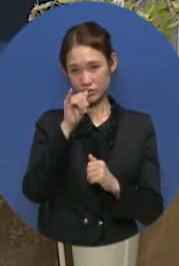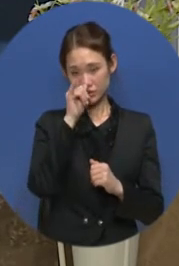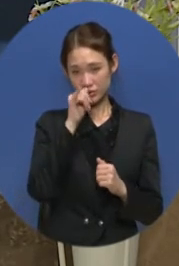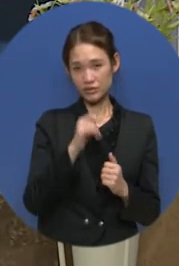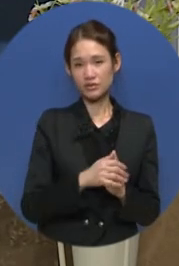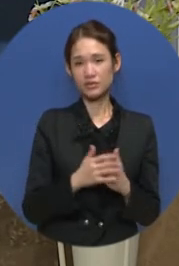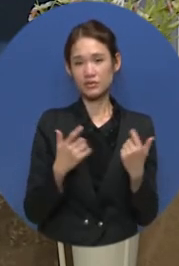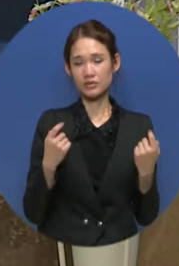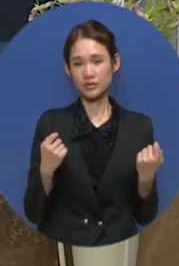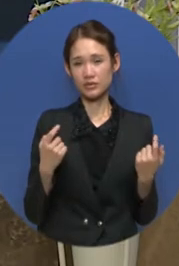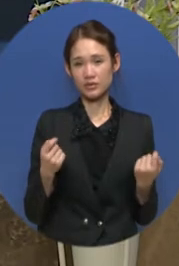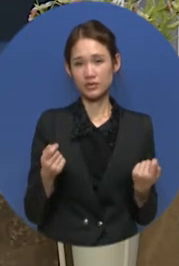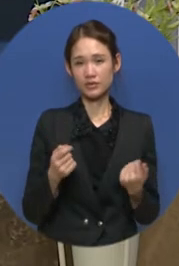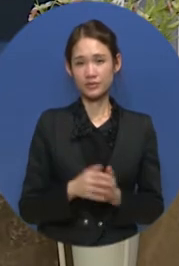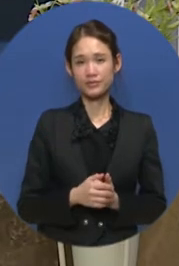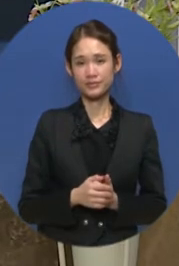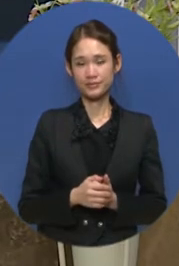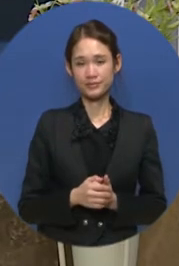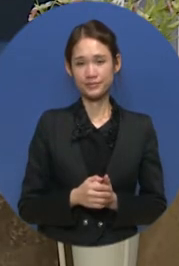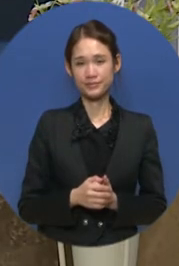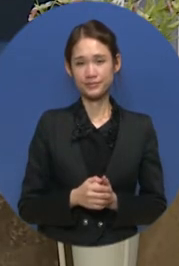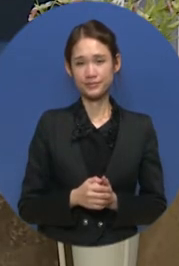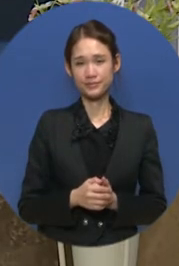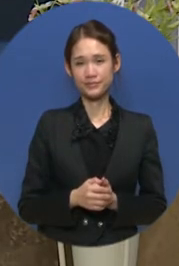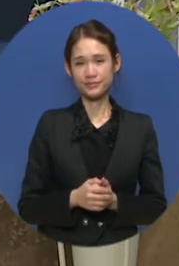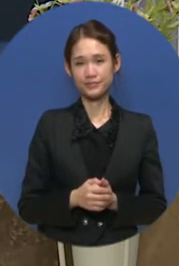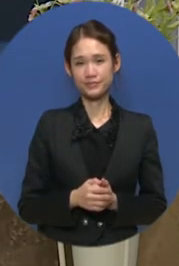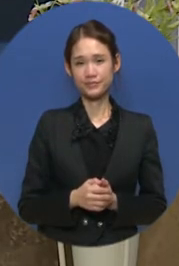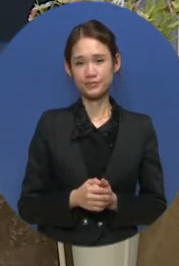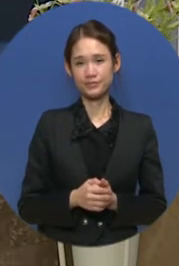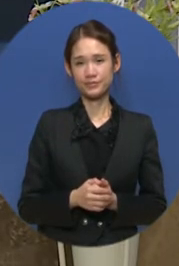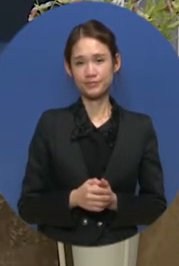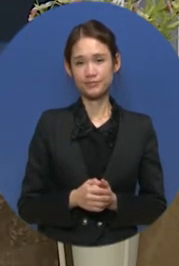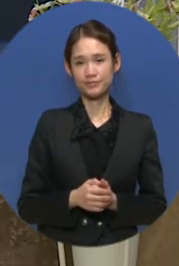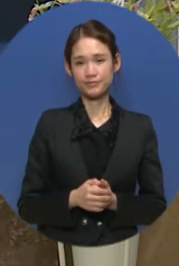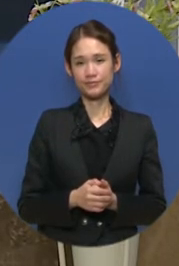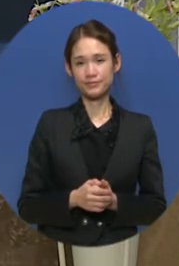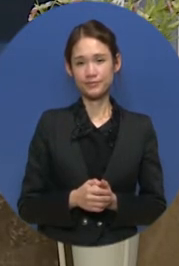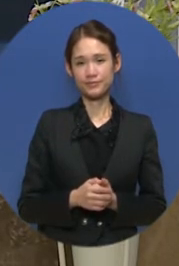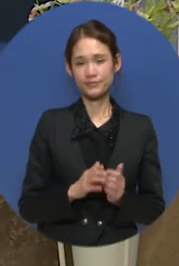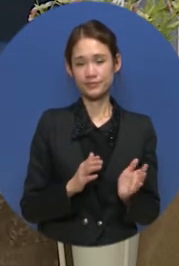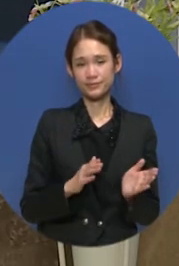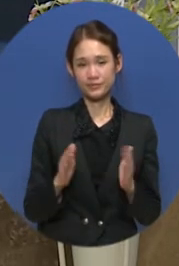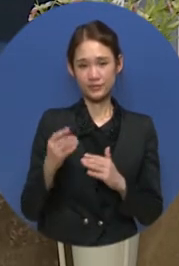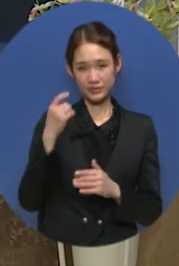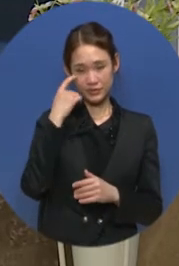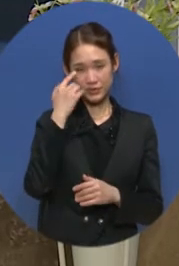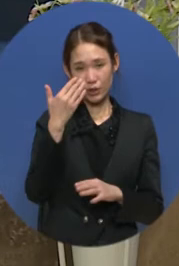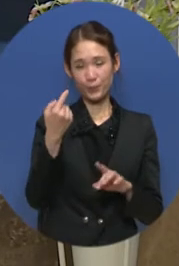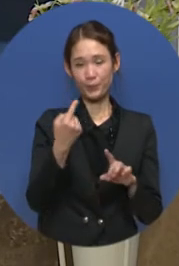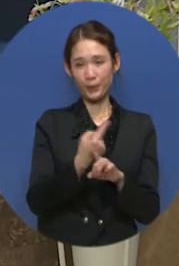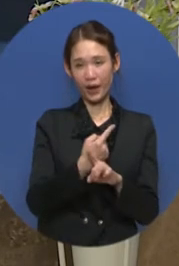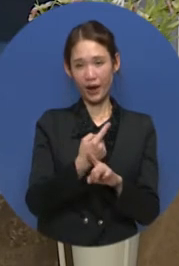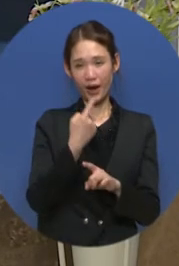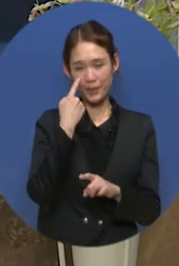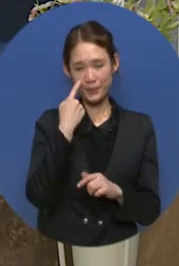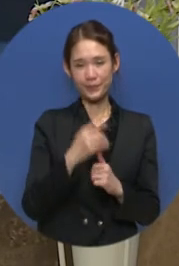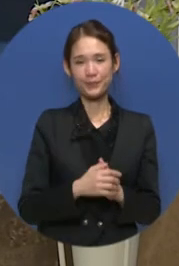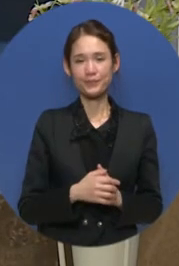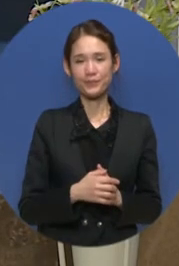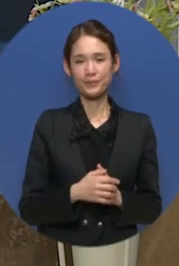하고 네. 또 진행이 되고 있는 것 같습니다. 맞습니다. 네. 그럼 이제 질문을 바꿔서요.